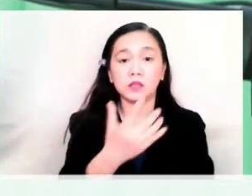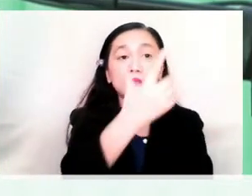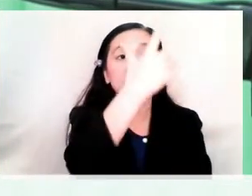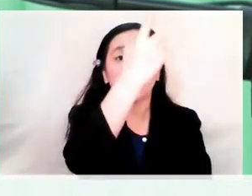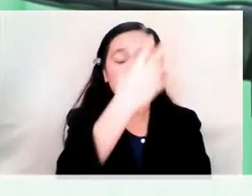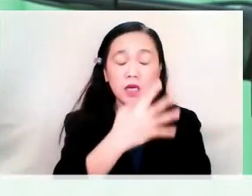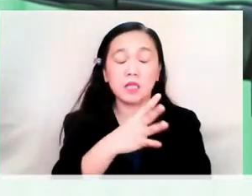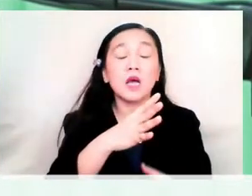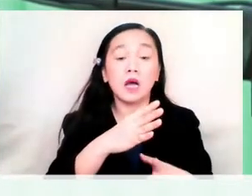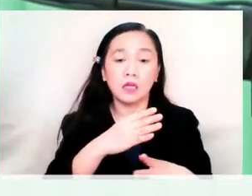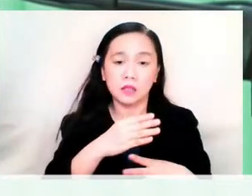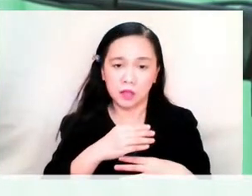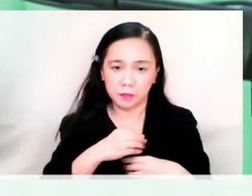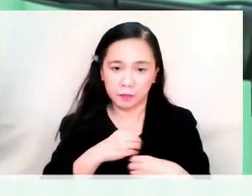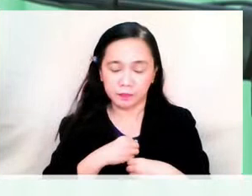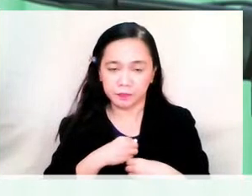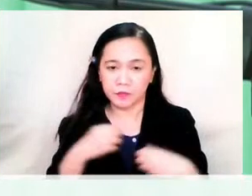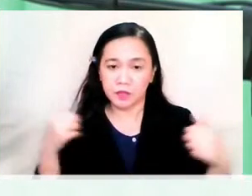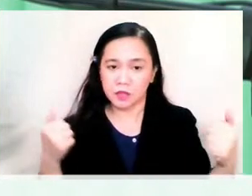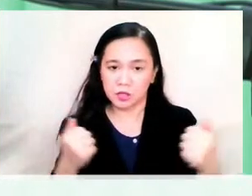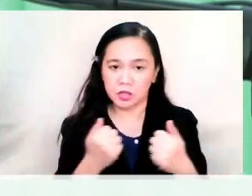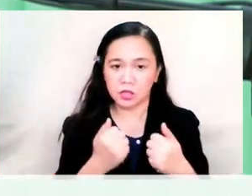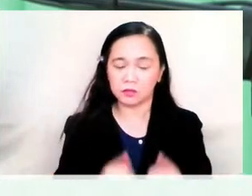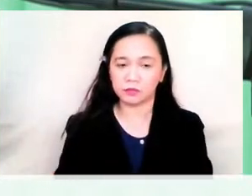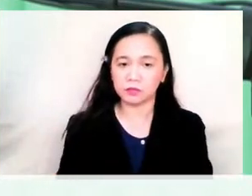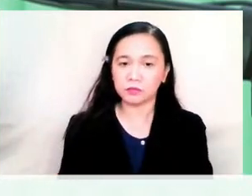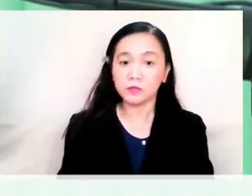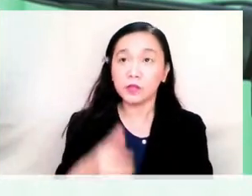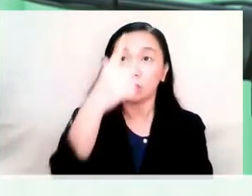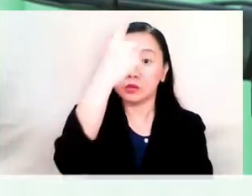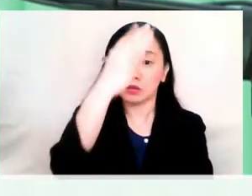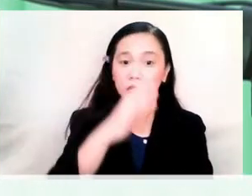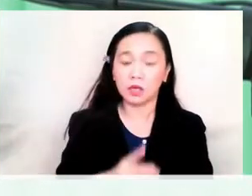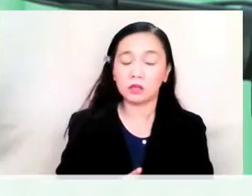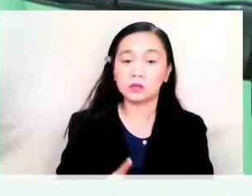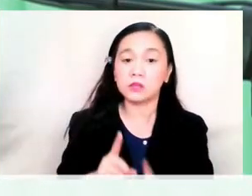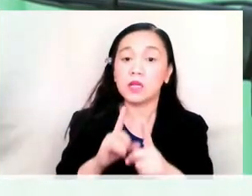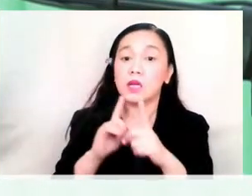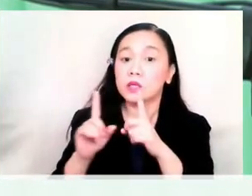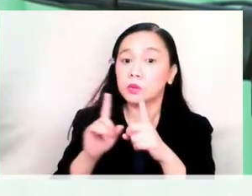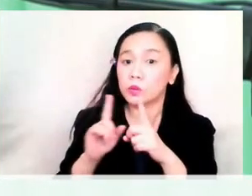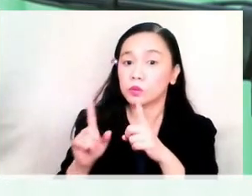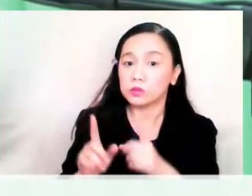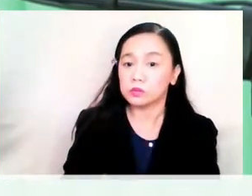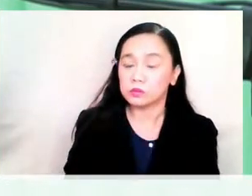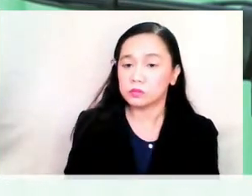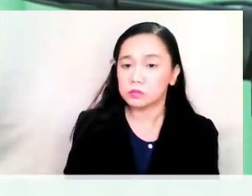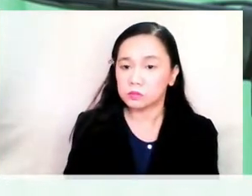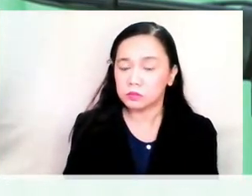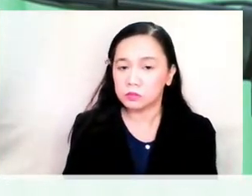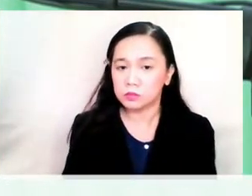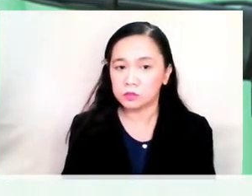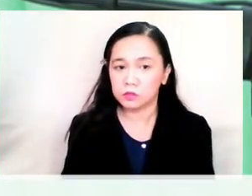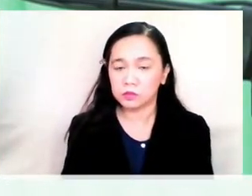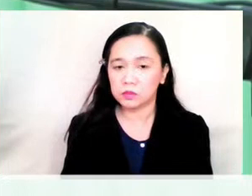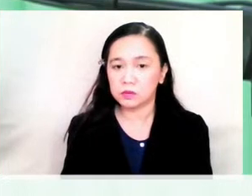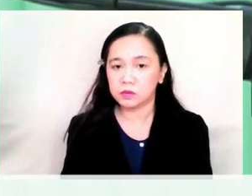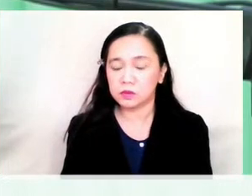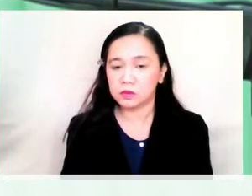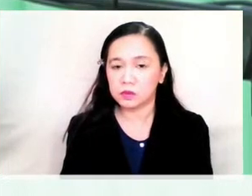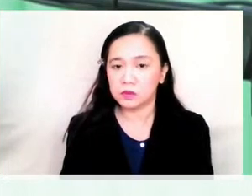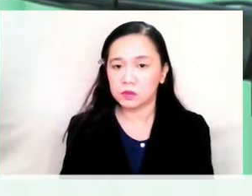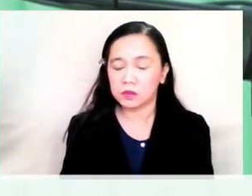Job. Nagsalita nga ang Diyos sa kanya. Sa halip na sagutin ng Diyos ang